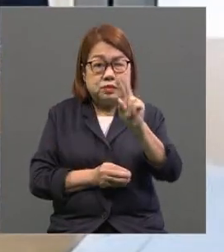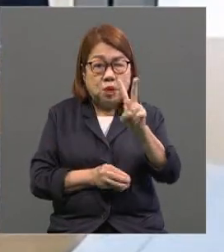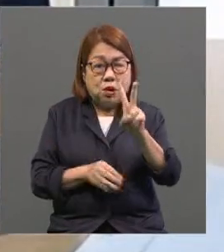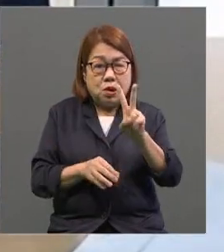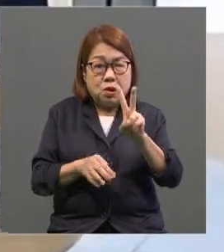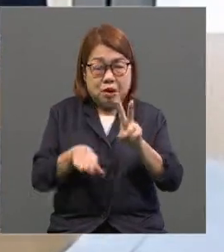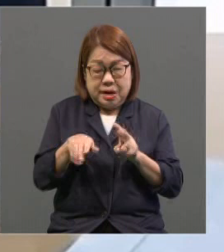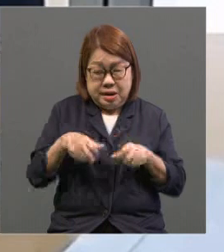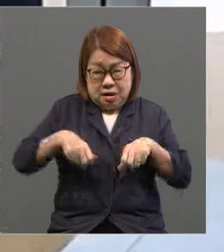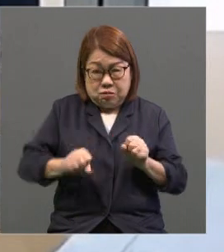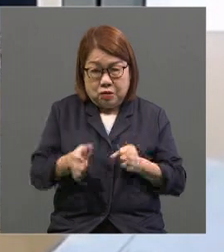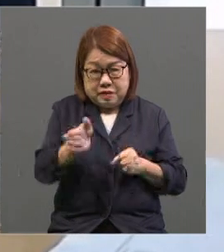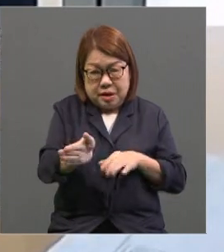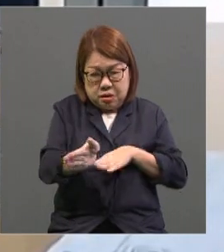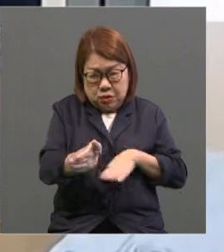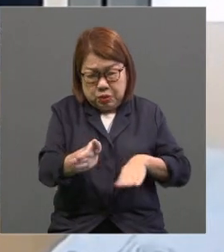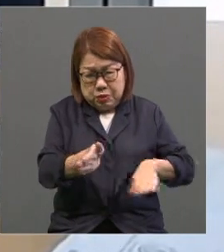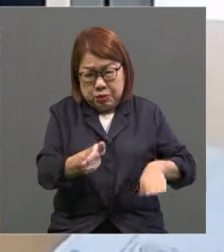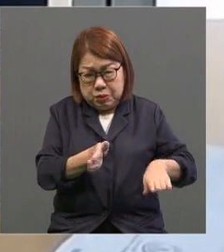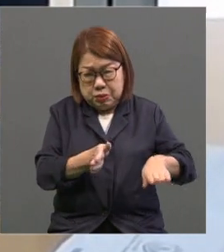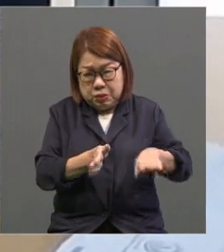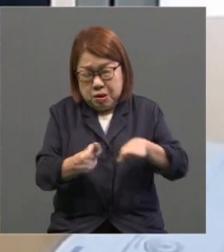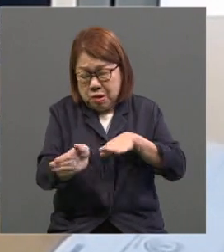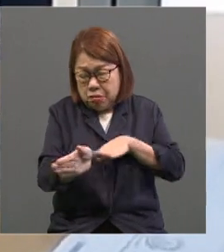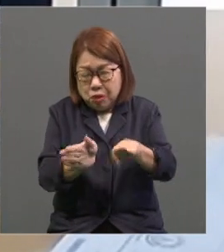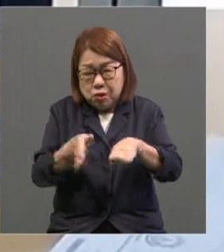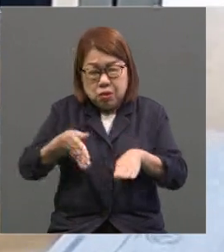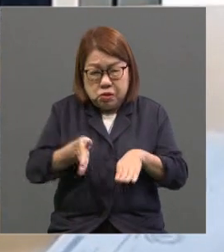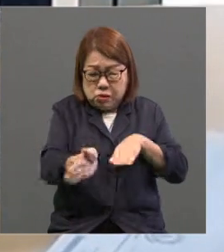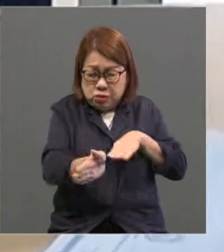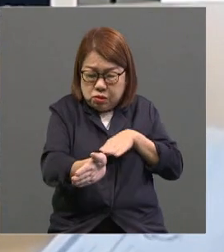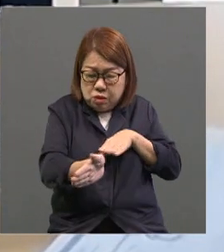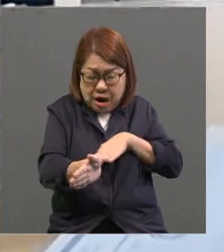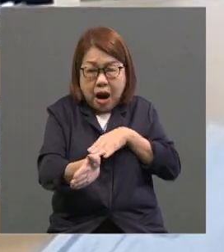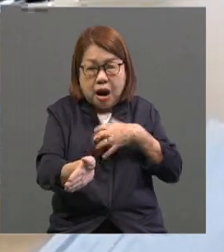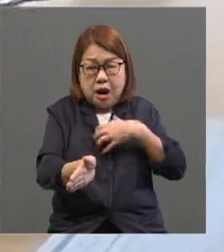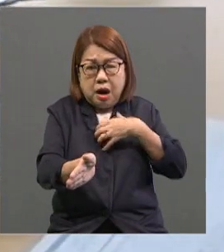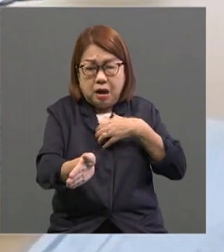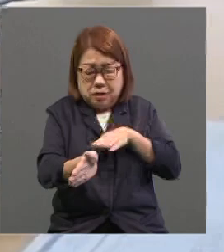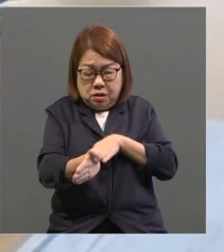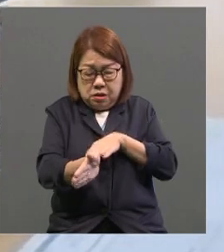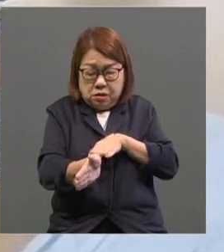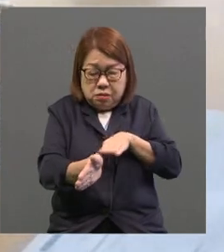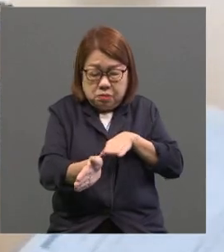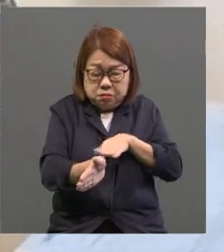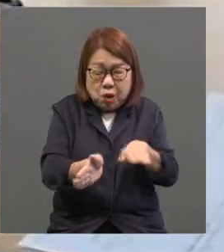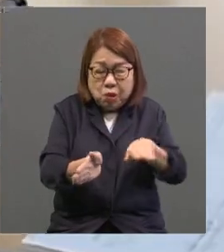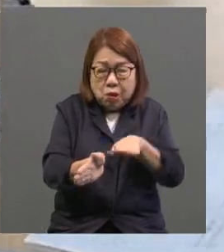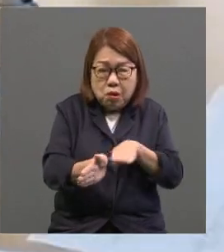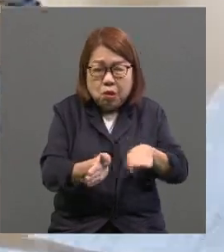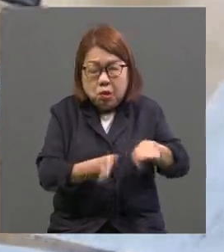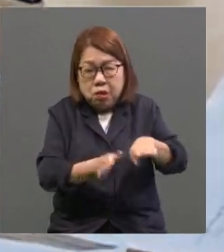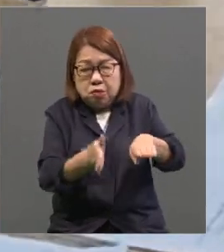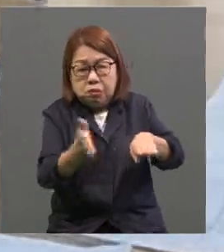พอแสงเสร็จเฉี่ยวชนท้ายรถมอเตอร์ไซค์ของคุณแม่เนี่ยจนเสียหลักทำให้เด็กผู้ชาย 10ขวบลูกของคุณแม่